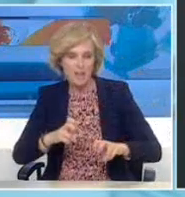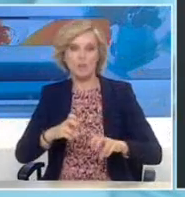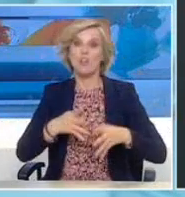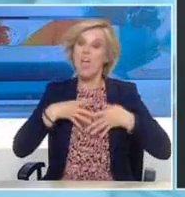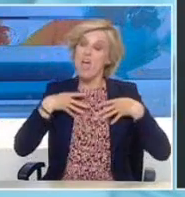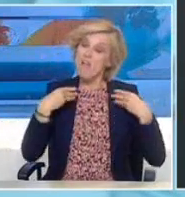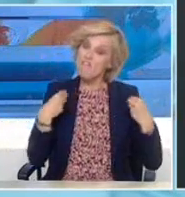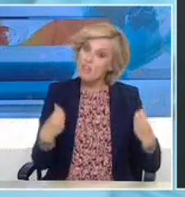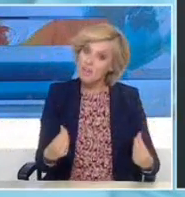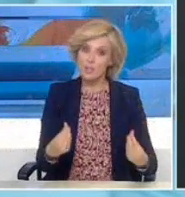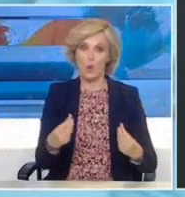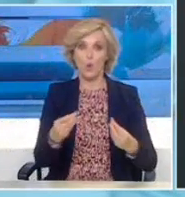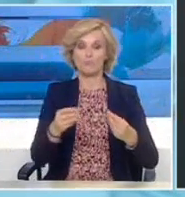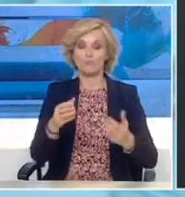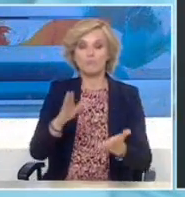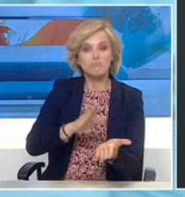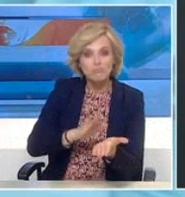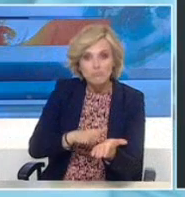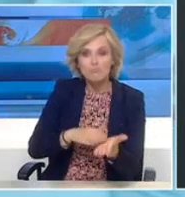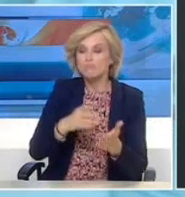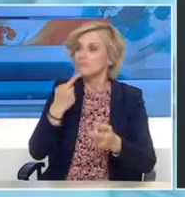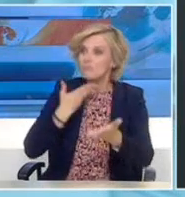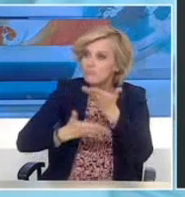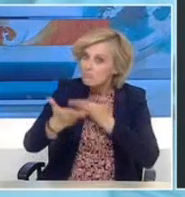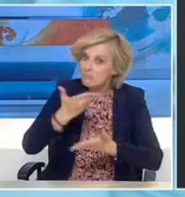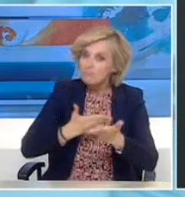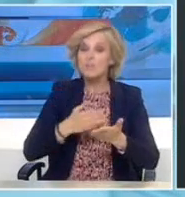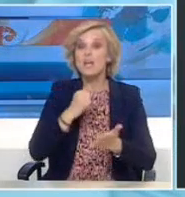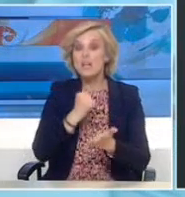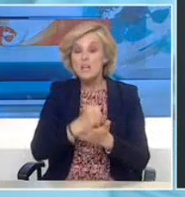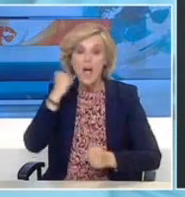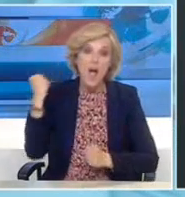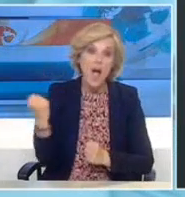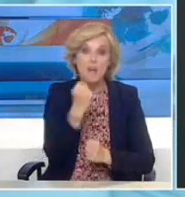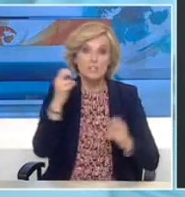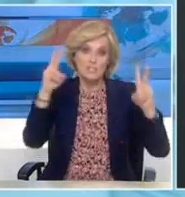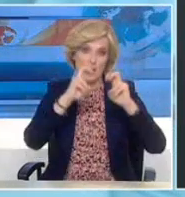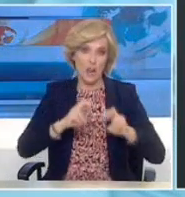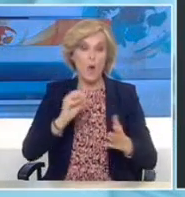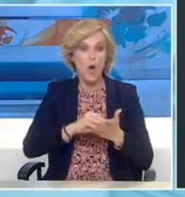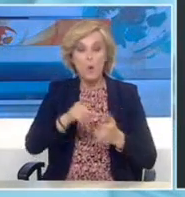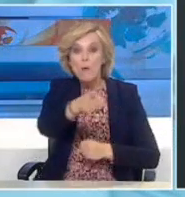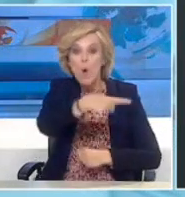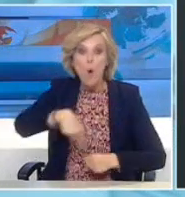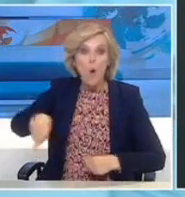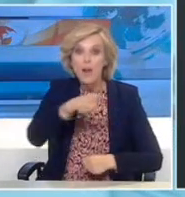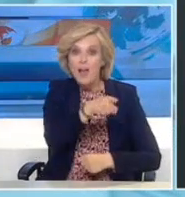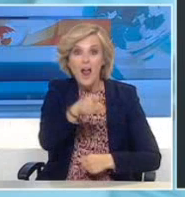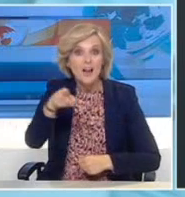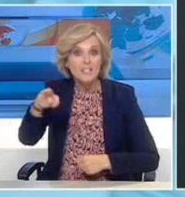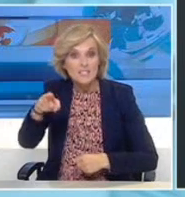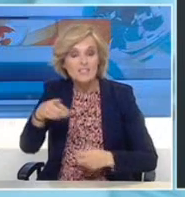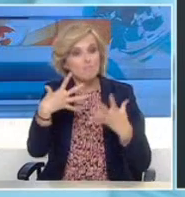οποία χειρίζονται τις καταστάσεις αυτές, αλλά και πάνω και πέρα από οτιδήποτε άλλο τους ίδιους συμπολίτες μας που με υψηλό αίσθημα